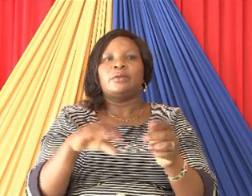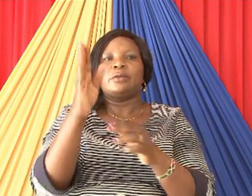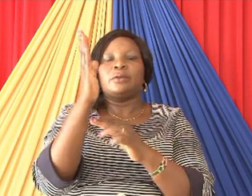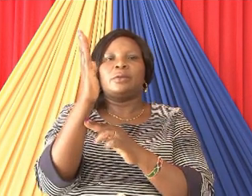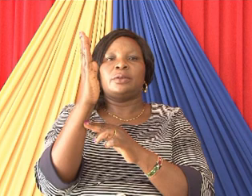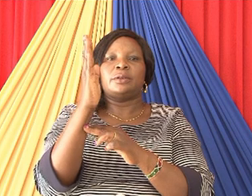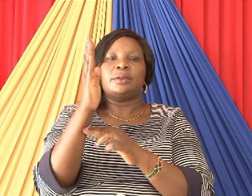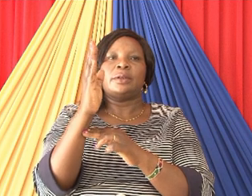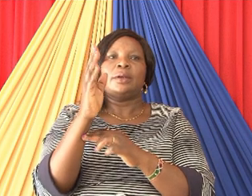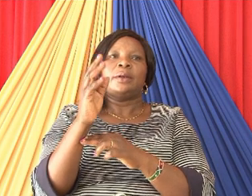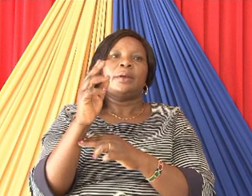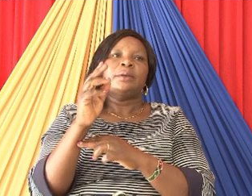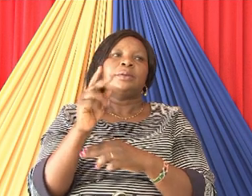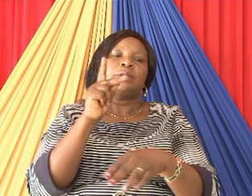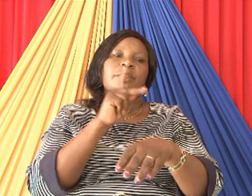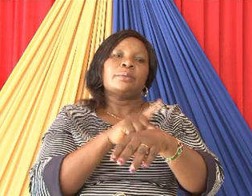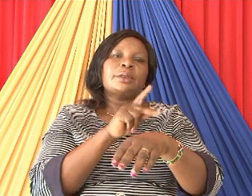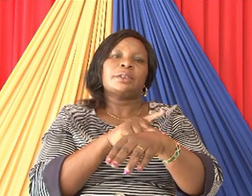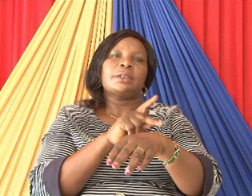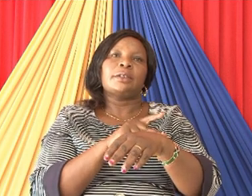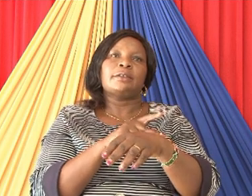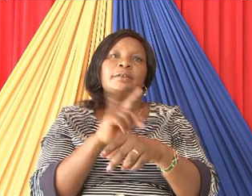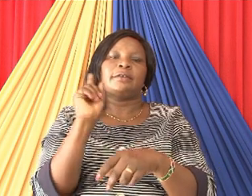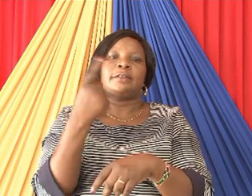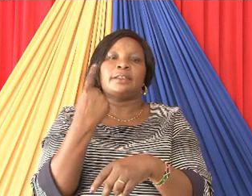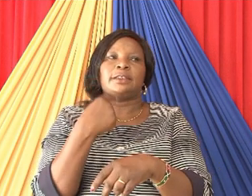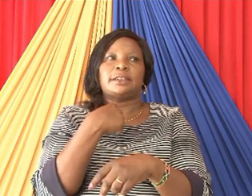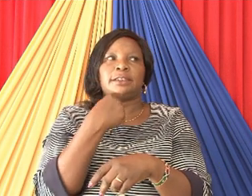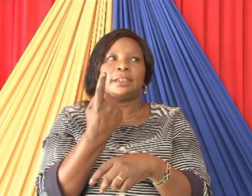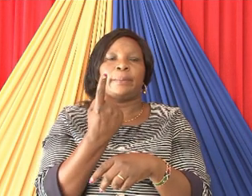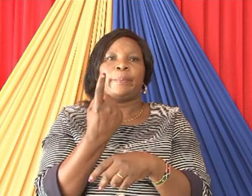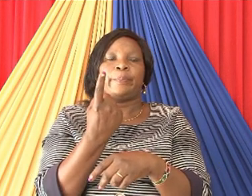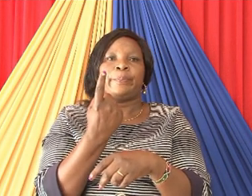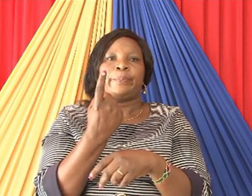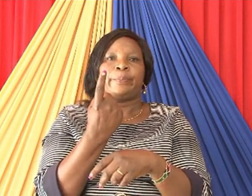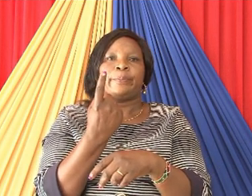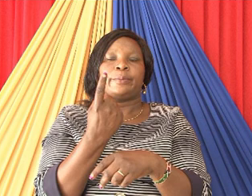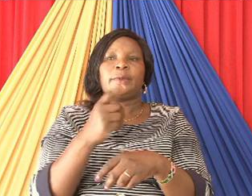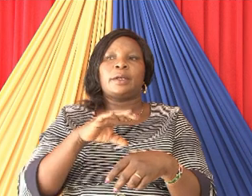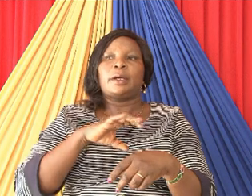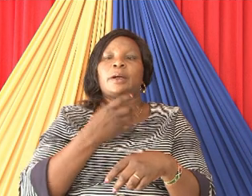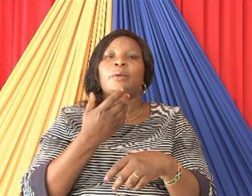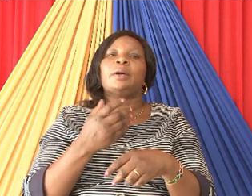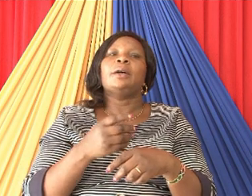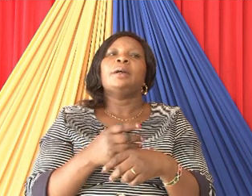Petero wa kwanza, chapter 1 verse 7, inaongea, inasema kwamba maisha yetu